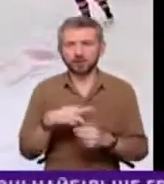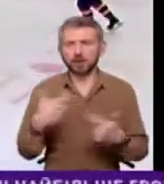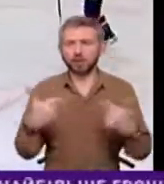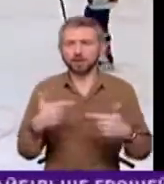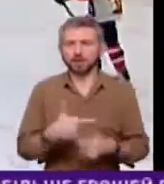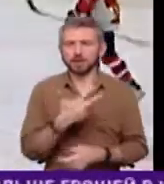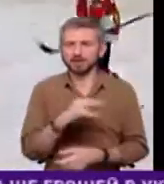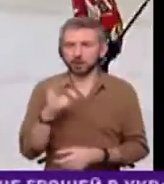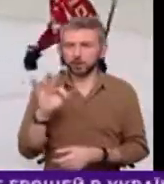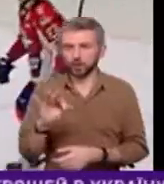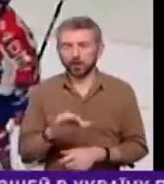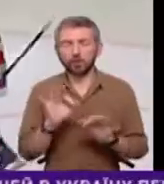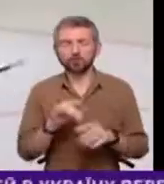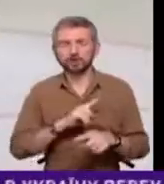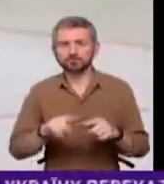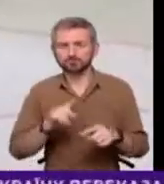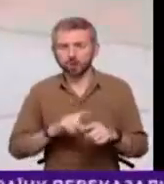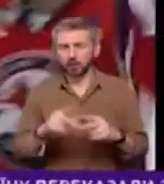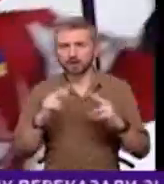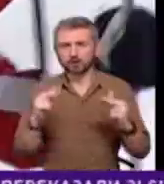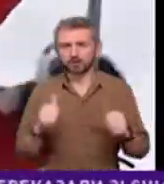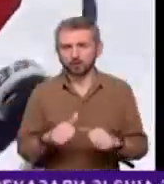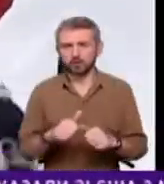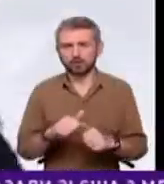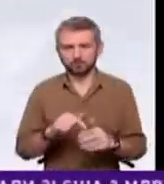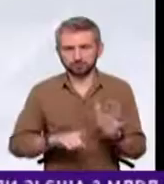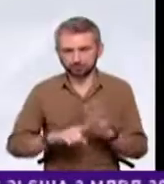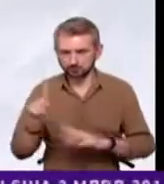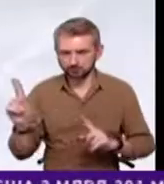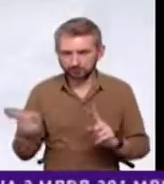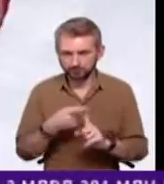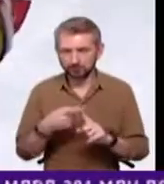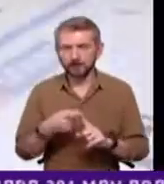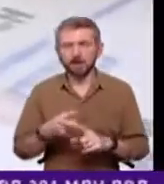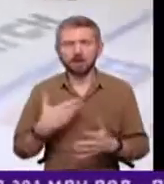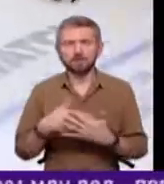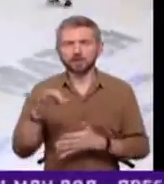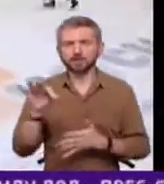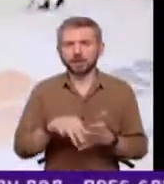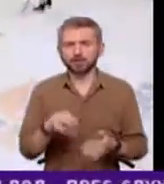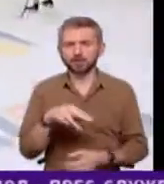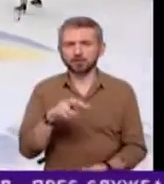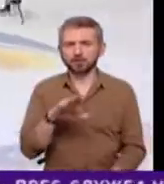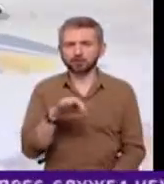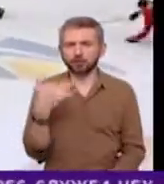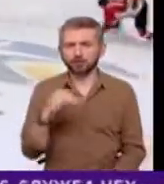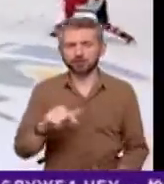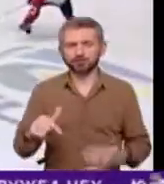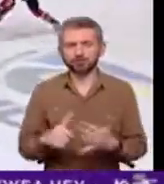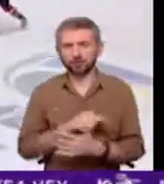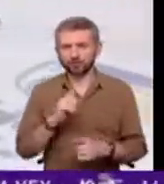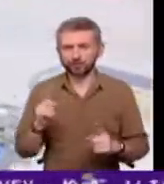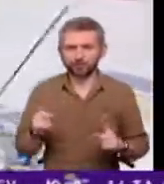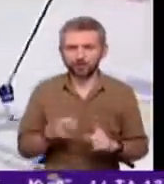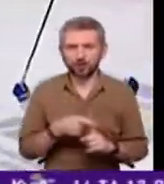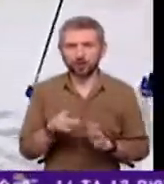– 3-0. І хоча невдовзі Дніпро відкрив лік своїм закинутим шайбам у матчі, майже відразу Денис Мостовий знову довів перевагу